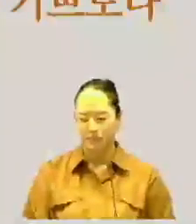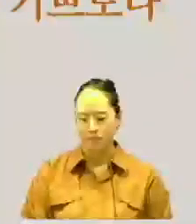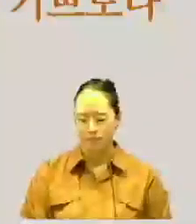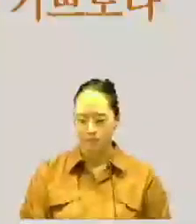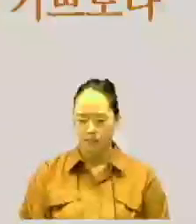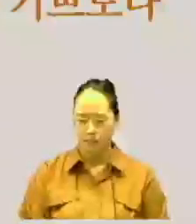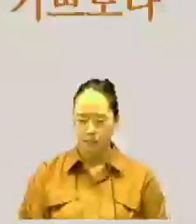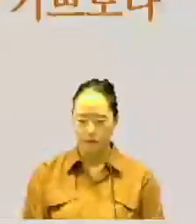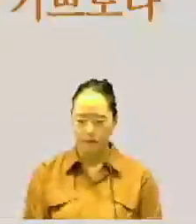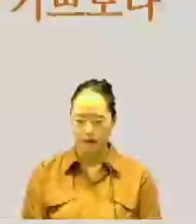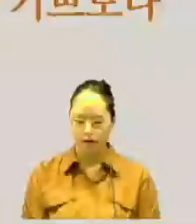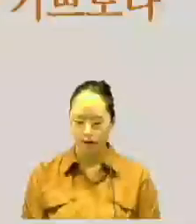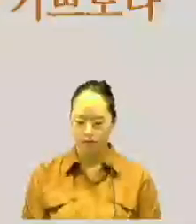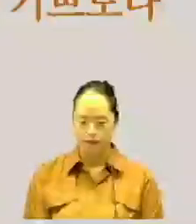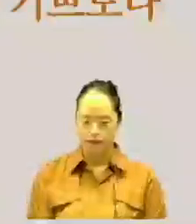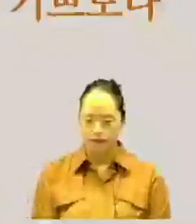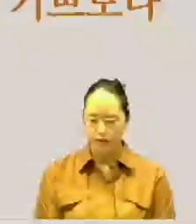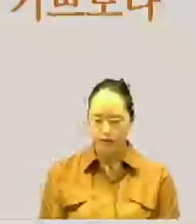件。